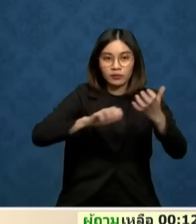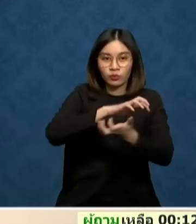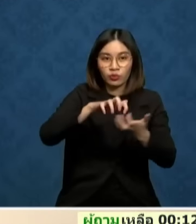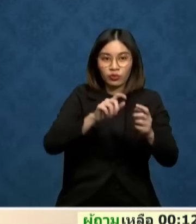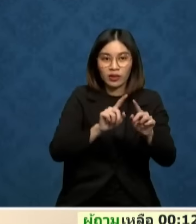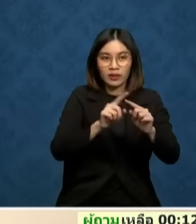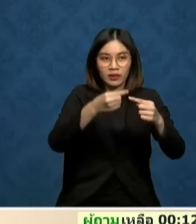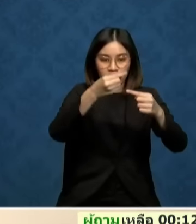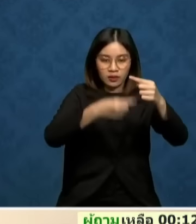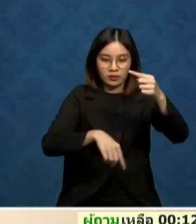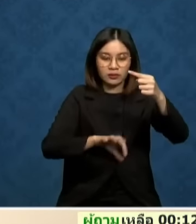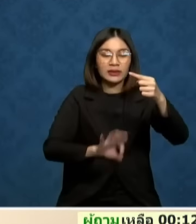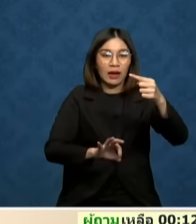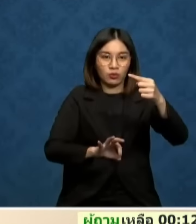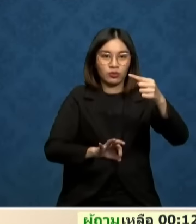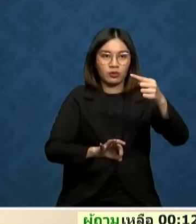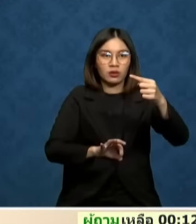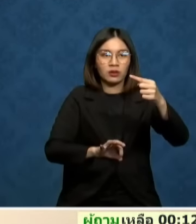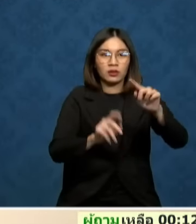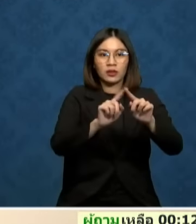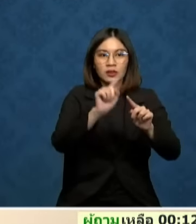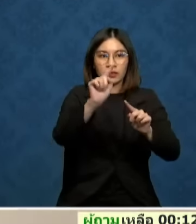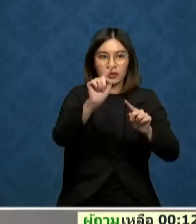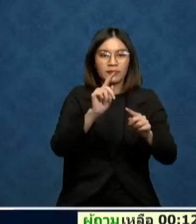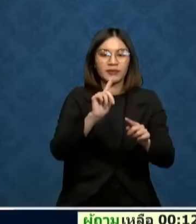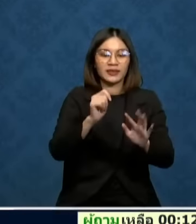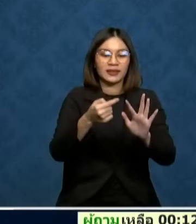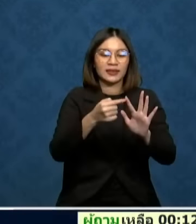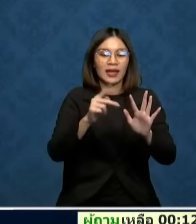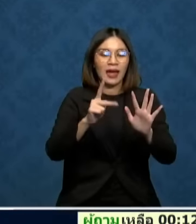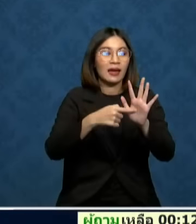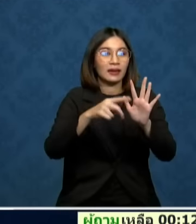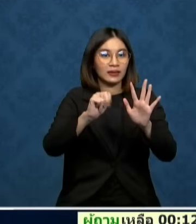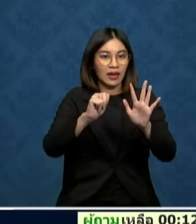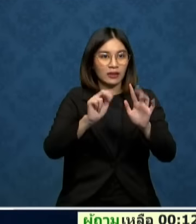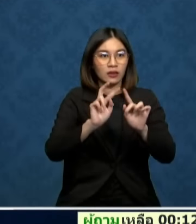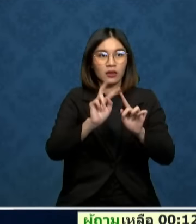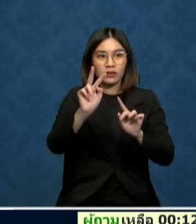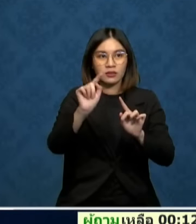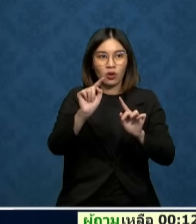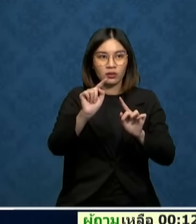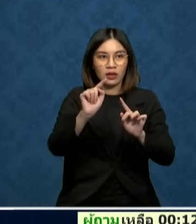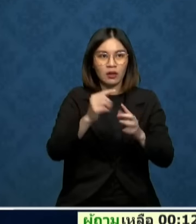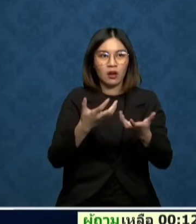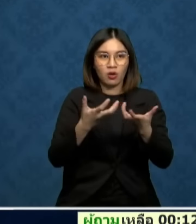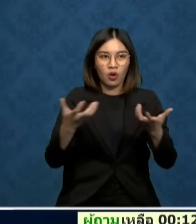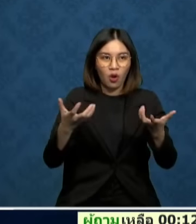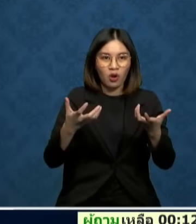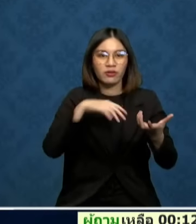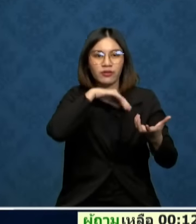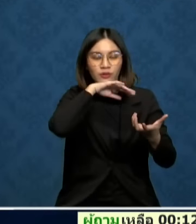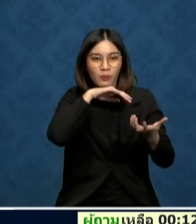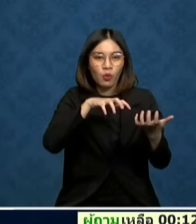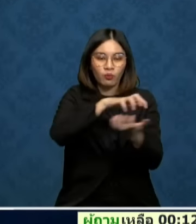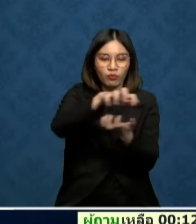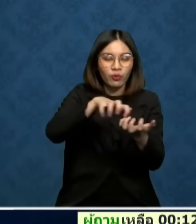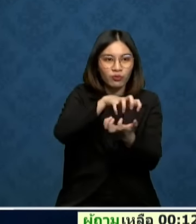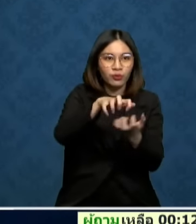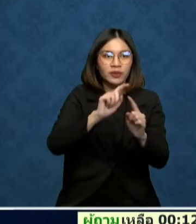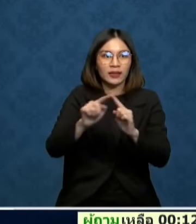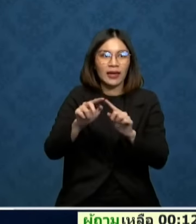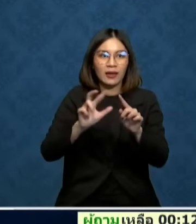1ถึงรายการที่9เนี่ยนะคะรายการแรกก็คือตะกั่นอลูมิเนียมนะคะแล้วก็รายการที่2คือซากสิ่งปฏิกูลที่ปนเปื้อนนะ